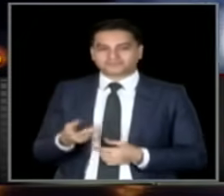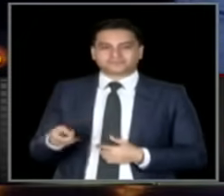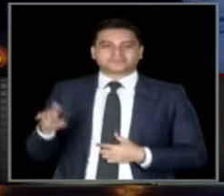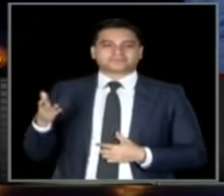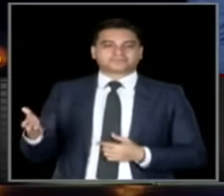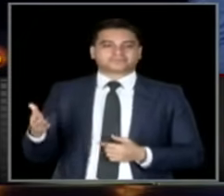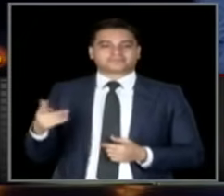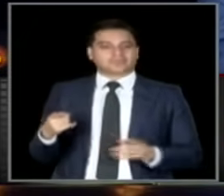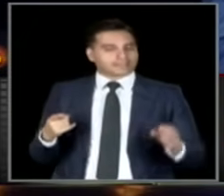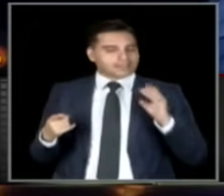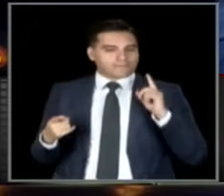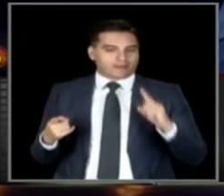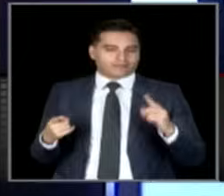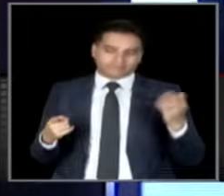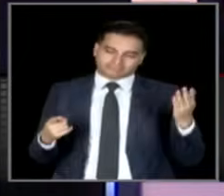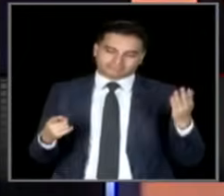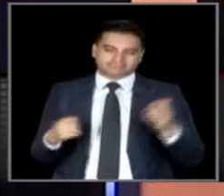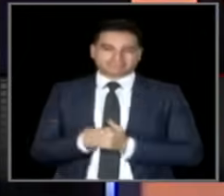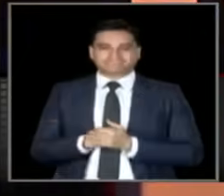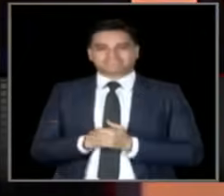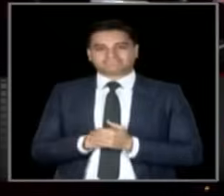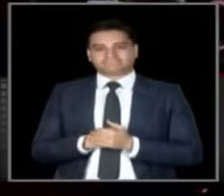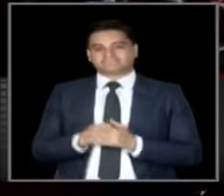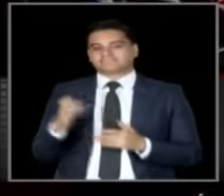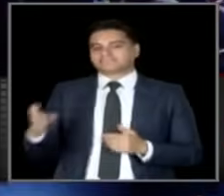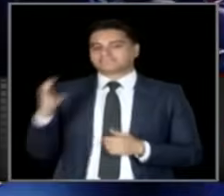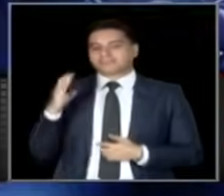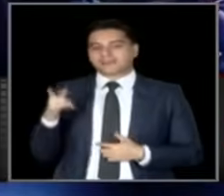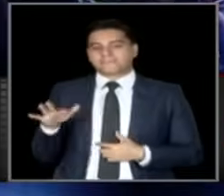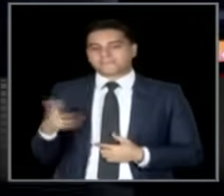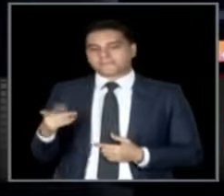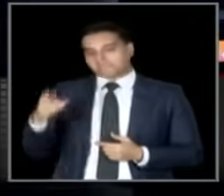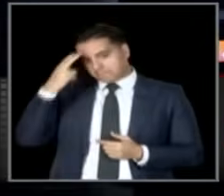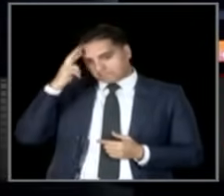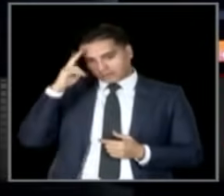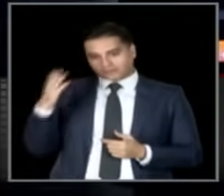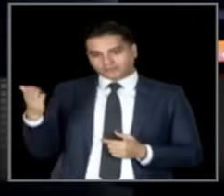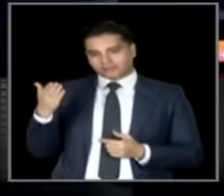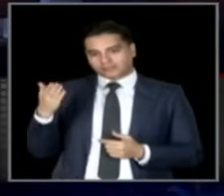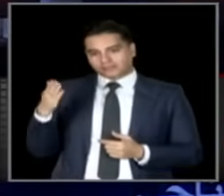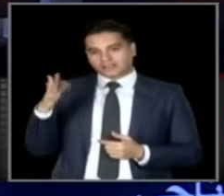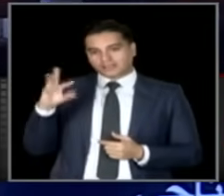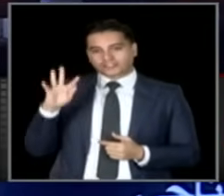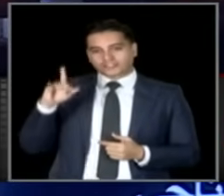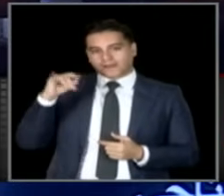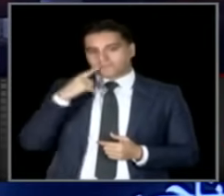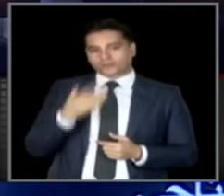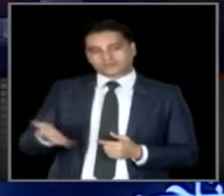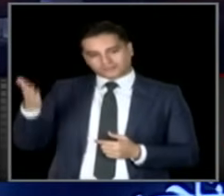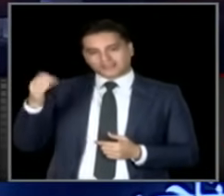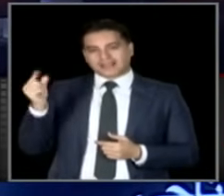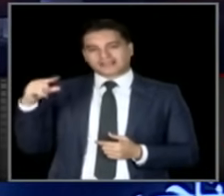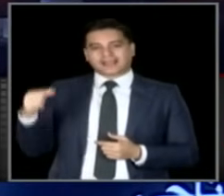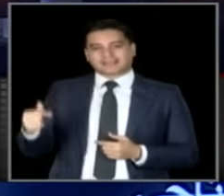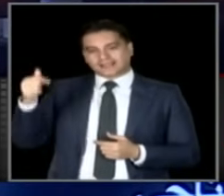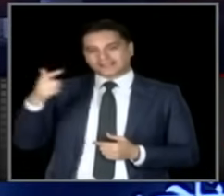جاي لكم. طبعاً إجابة خاطئة. مين اللي هيجاوب؟ هشام يعني بيعزم